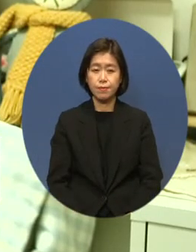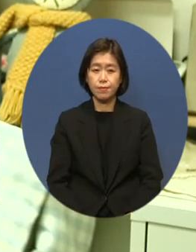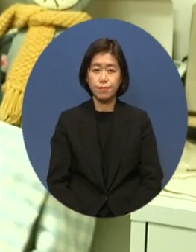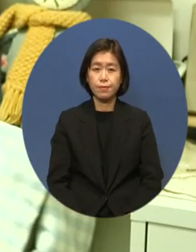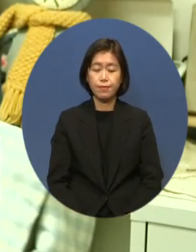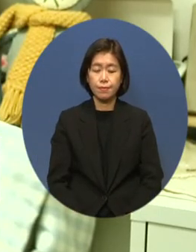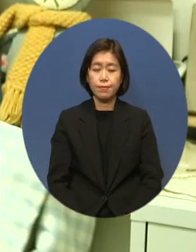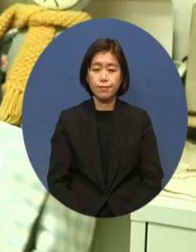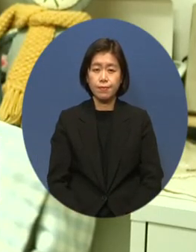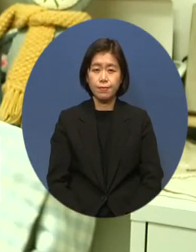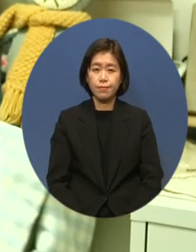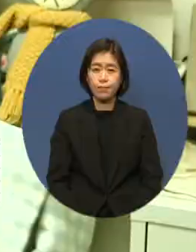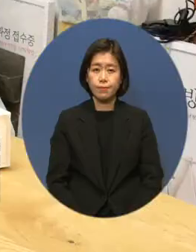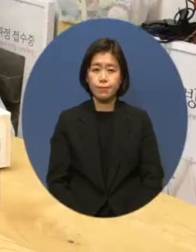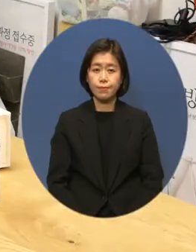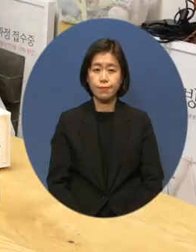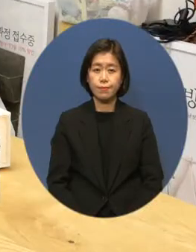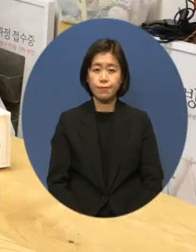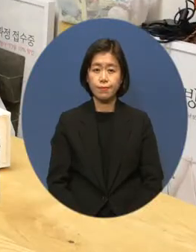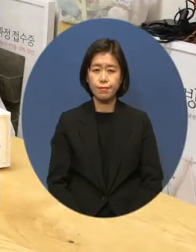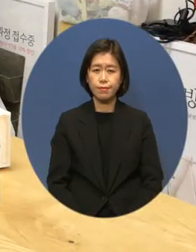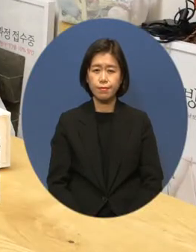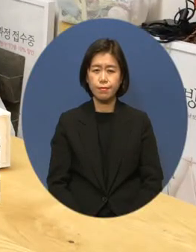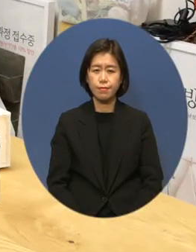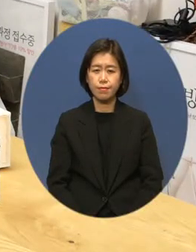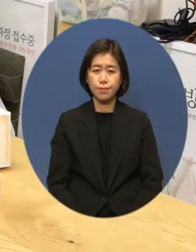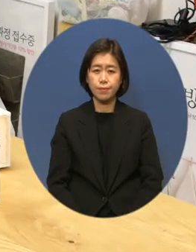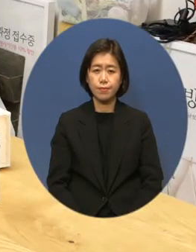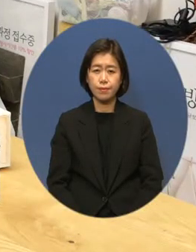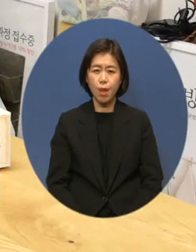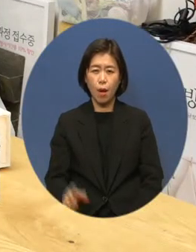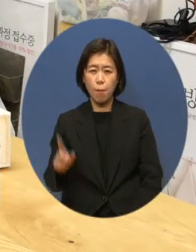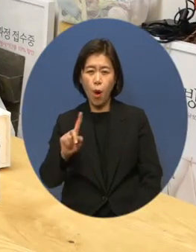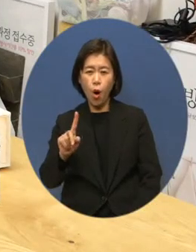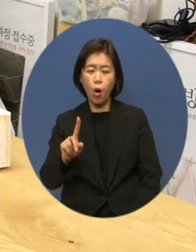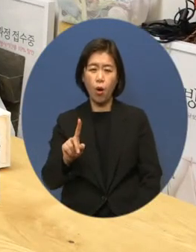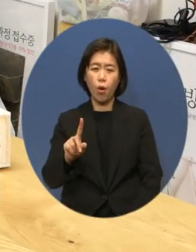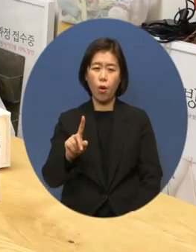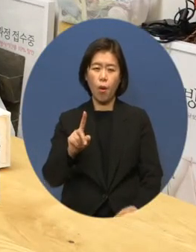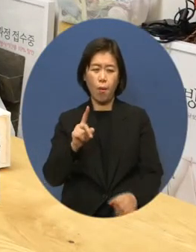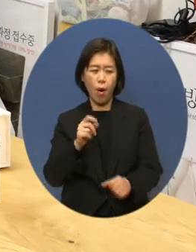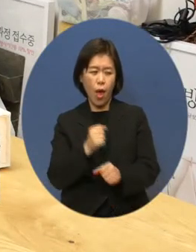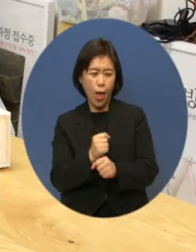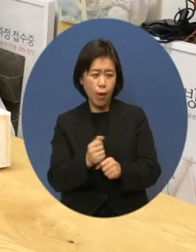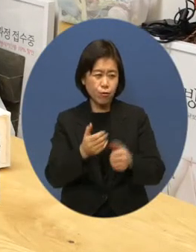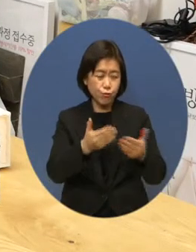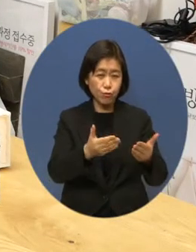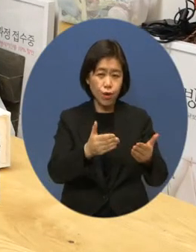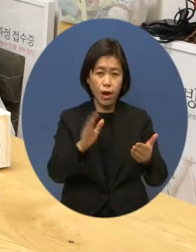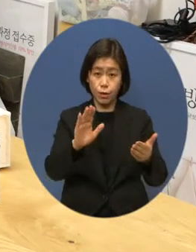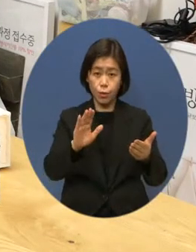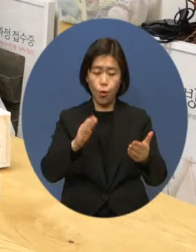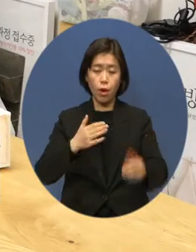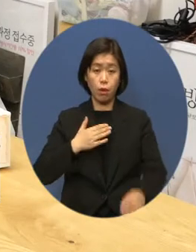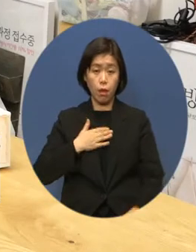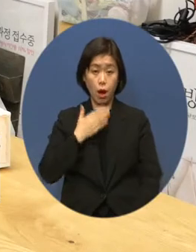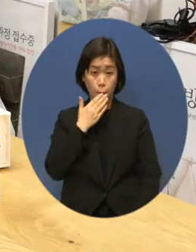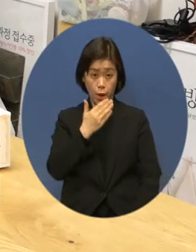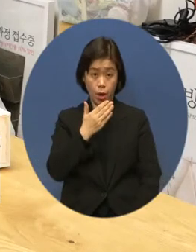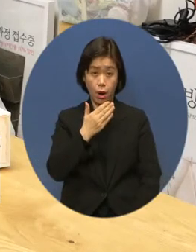그런 생각을 해요. 그러니까 뭐 거창하게 뭔가를 해주는 것보다 내가 할 수 있는 선에서